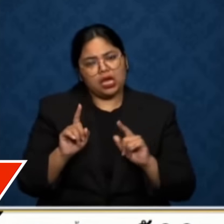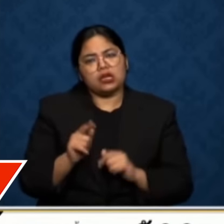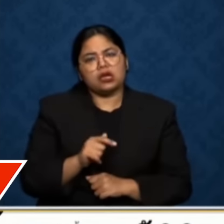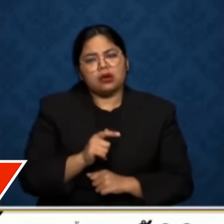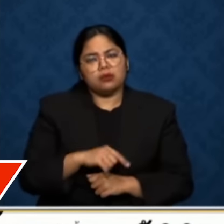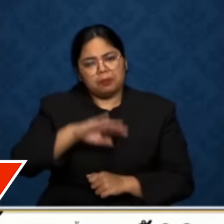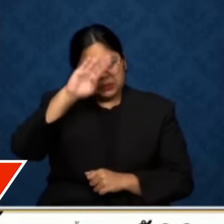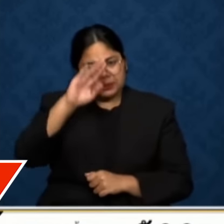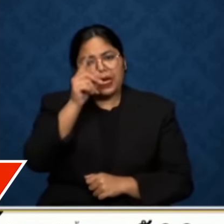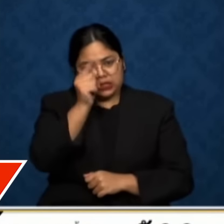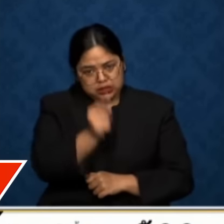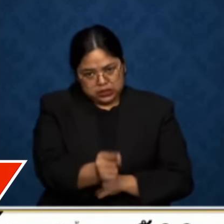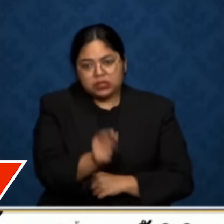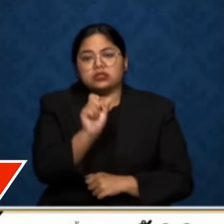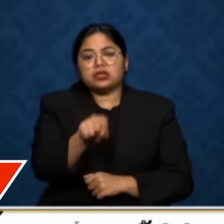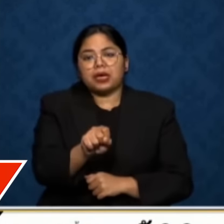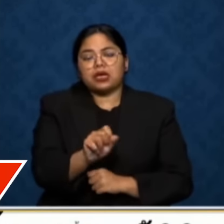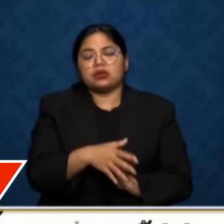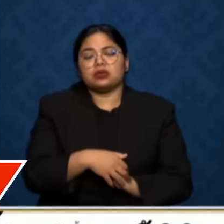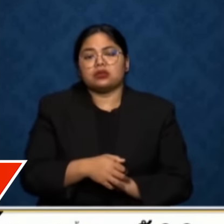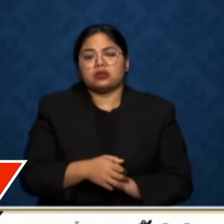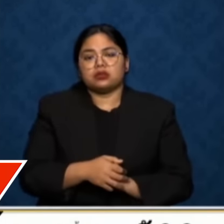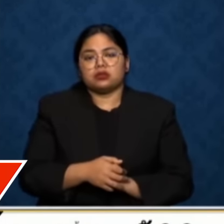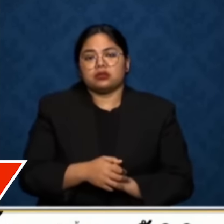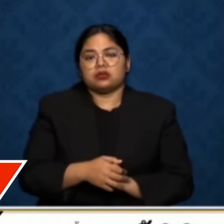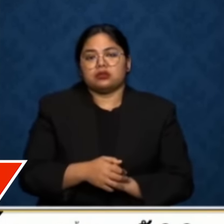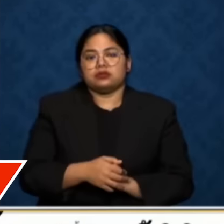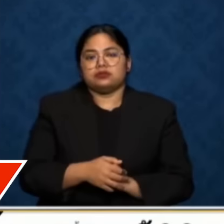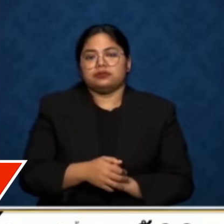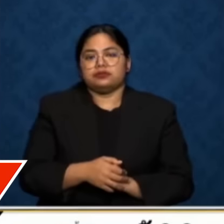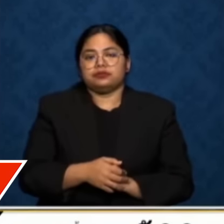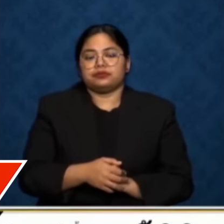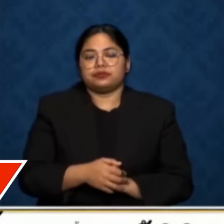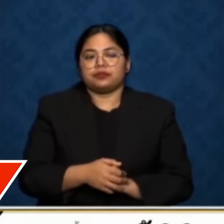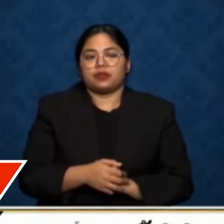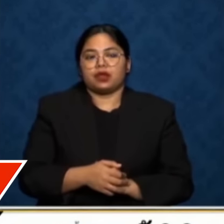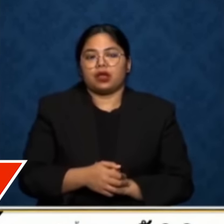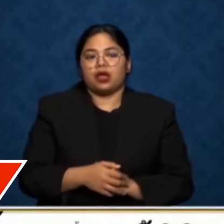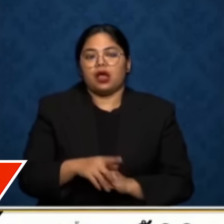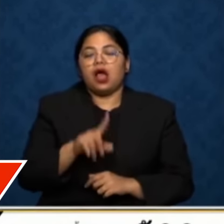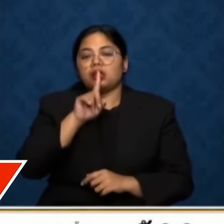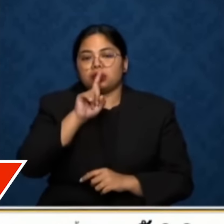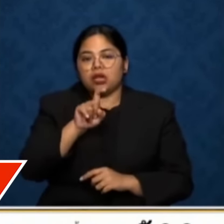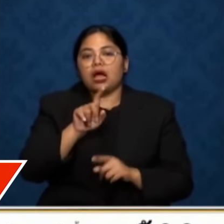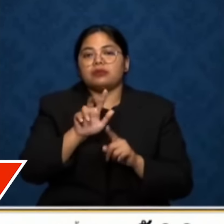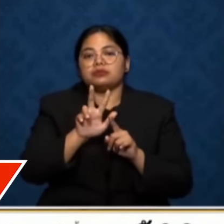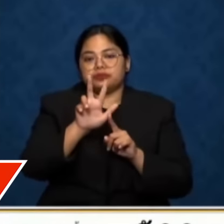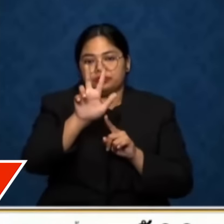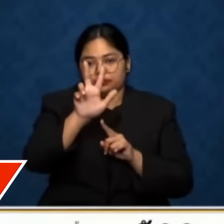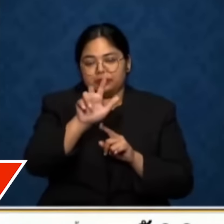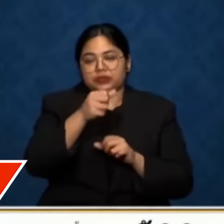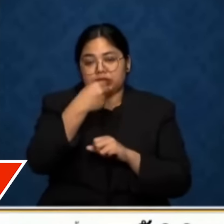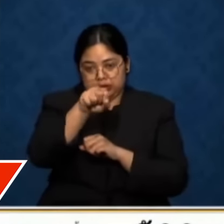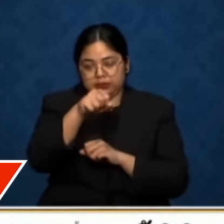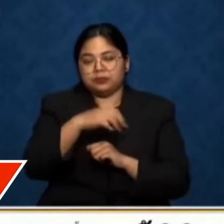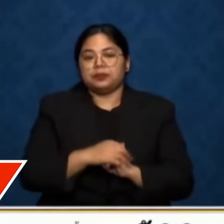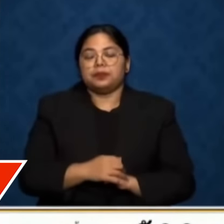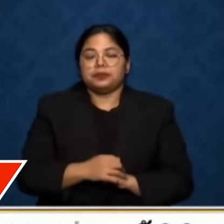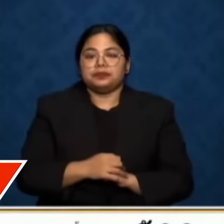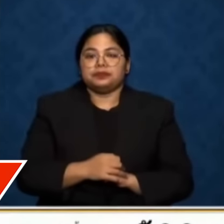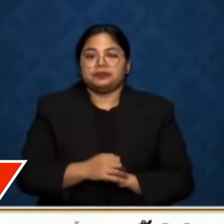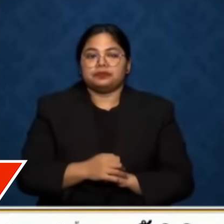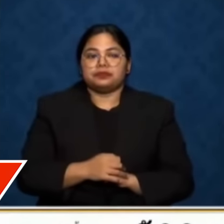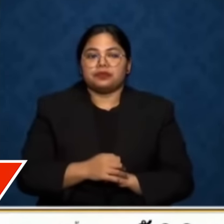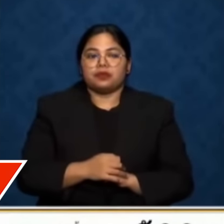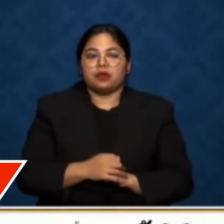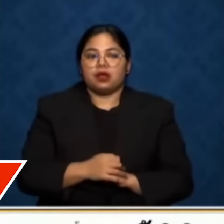ไม่ครับท่านประธานครับเพราะฉะนั้นเอาสไลด์ลงครับ3คำถามสุดท้ายท่านประธานครับคำถามที่10สรุป